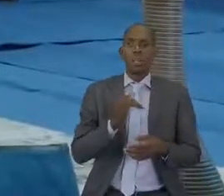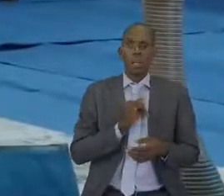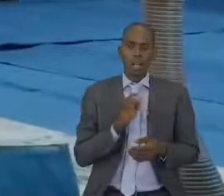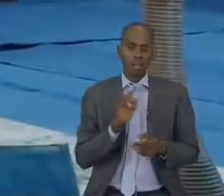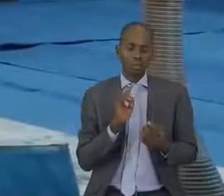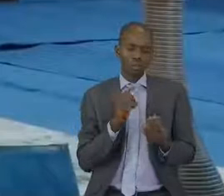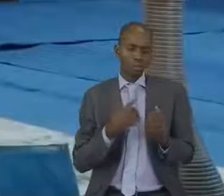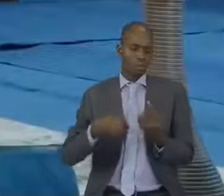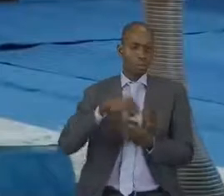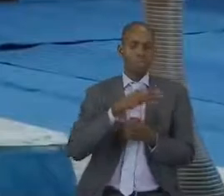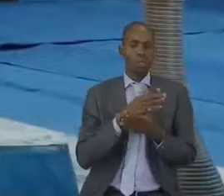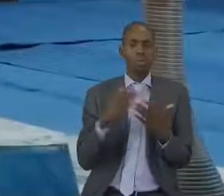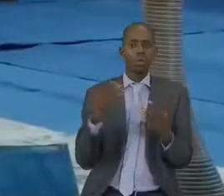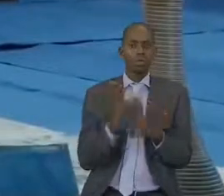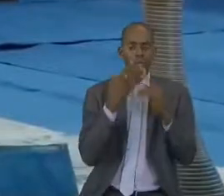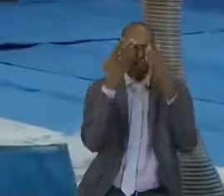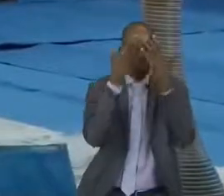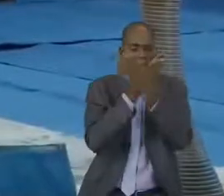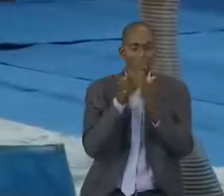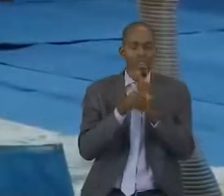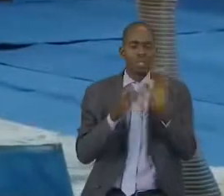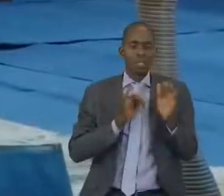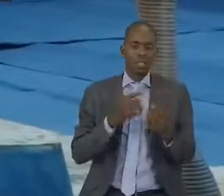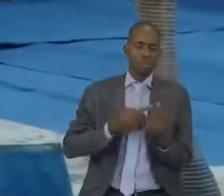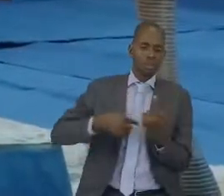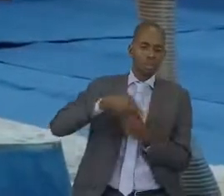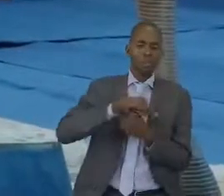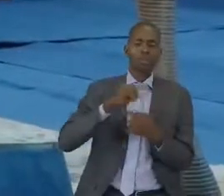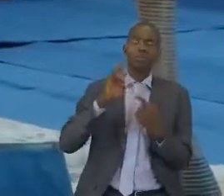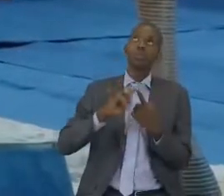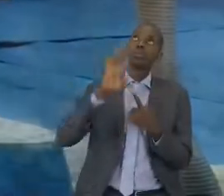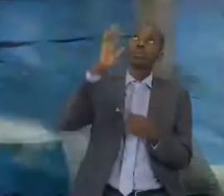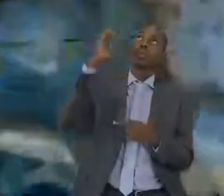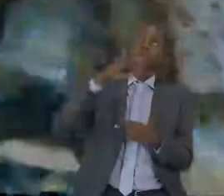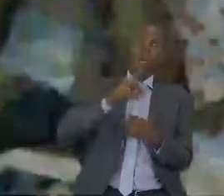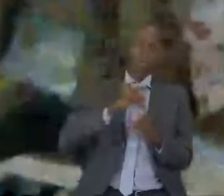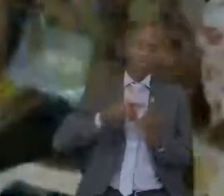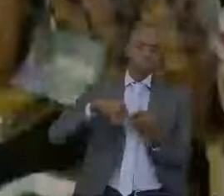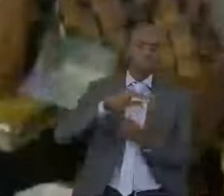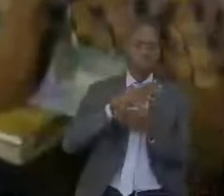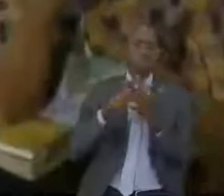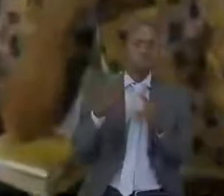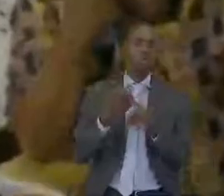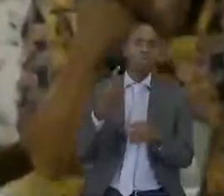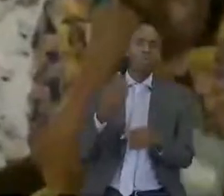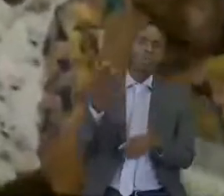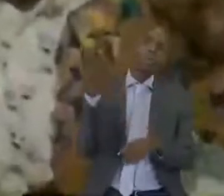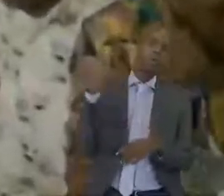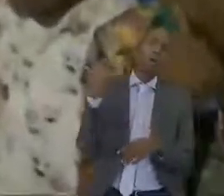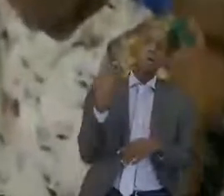des ténèbres et je viens à ta lumière. Je me détourne du passé et je